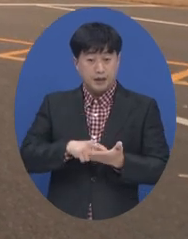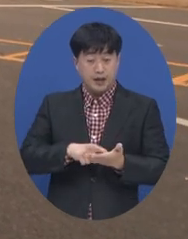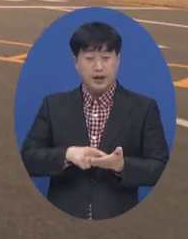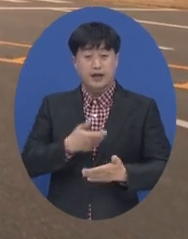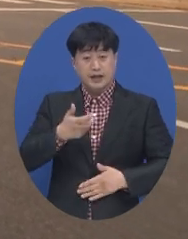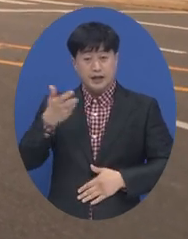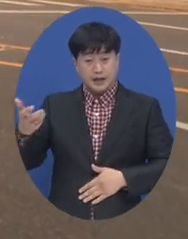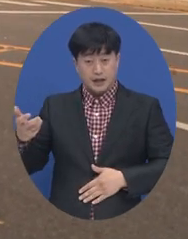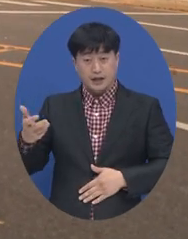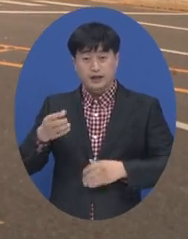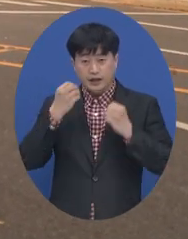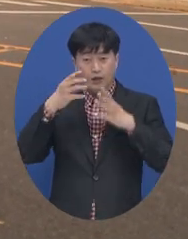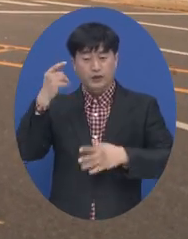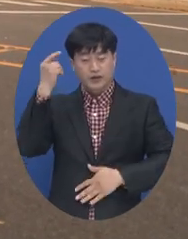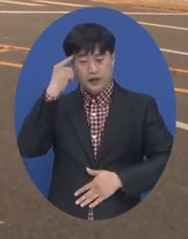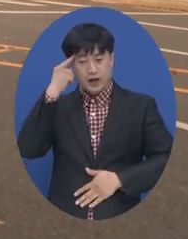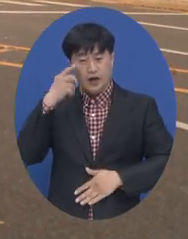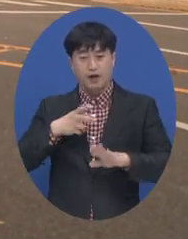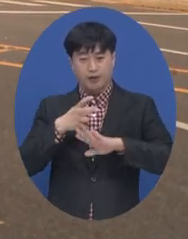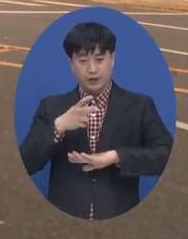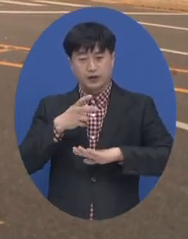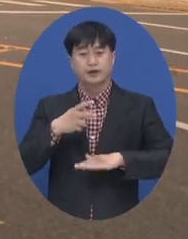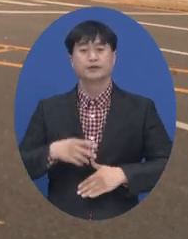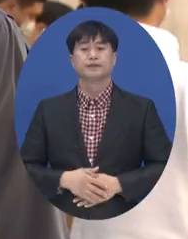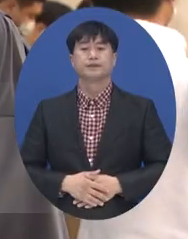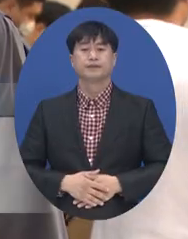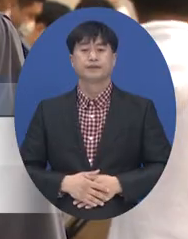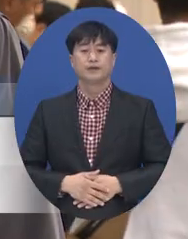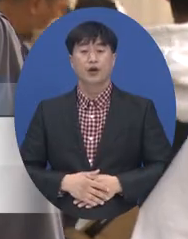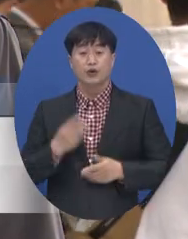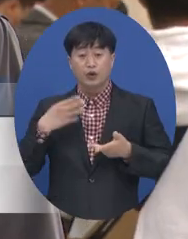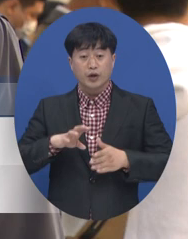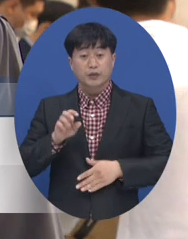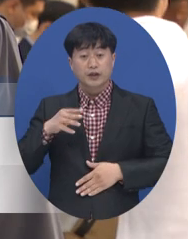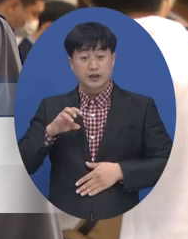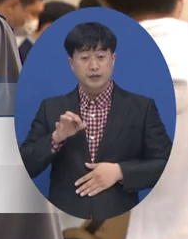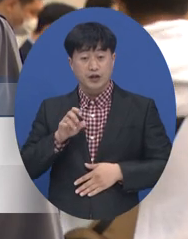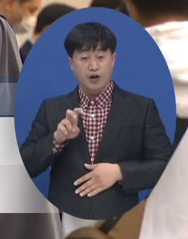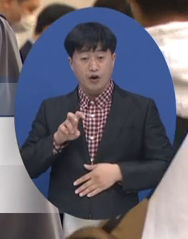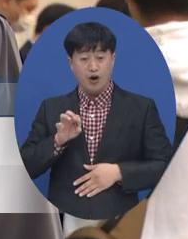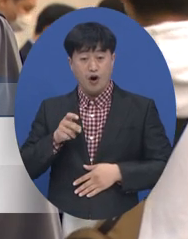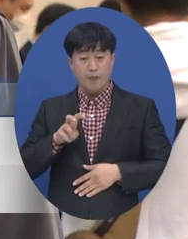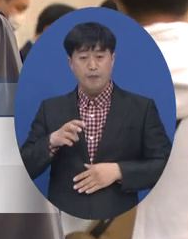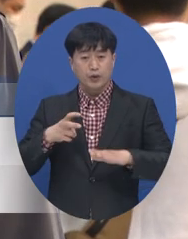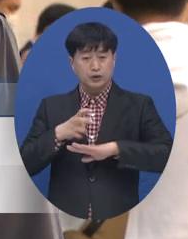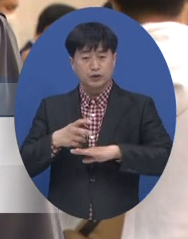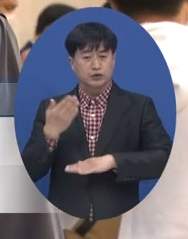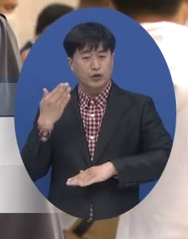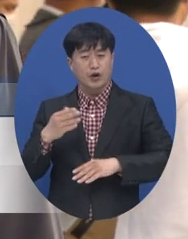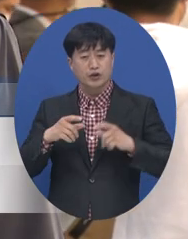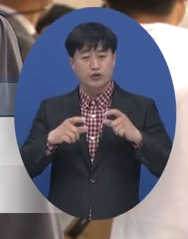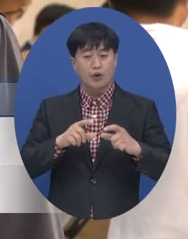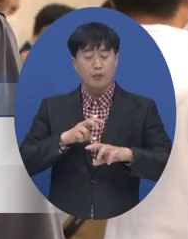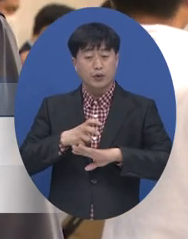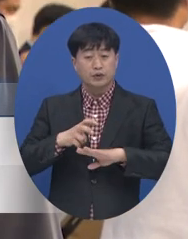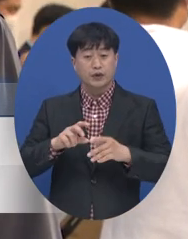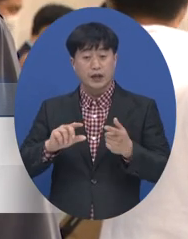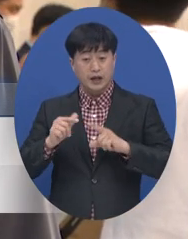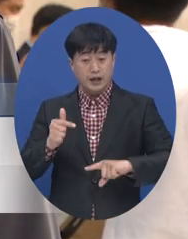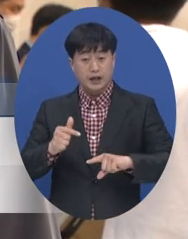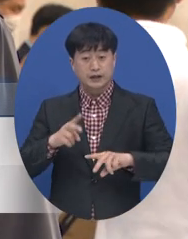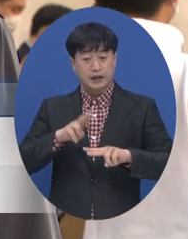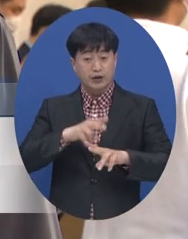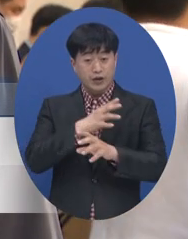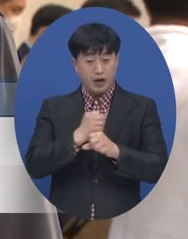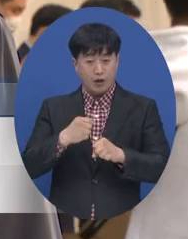수 있는 신개념의 버스라고 보면 됩니다. 경기 프리미엄 버스는 기존 광역버스와 다르게 좌석 예약제와 언택트